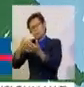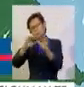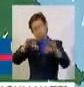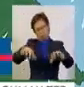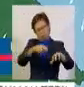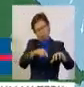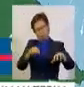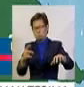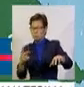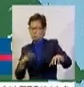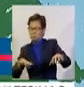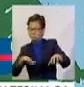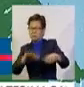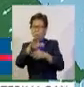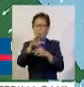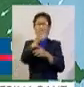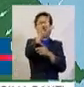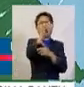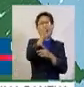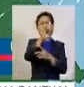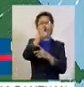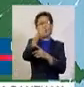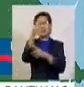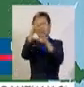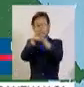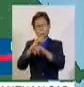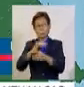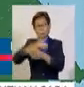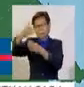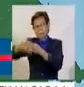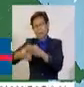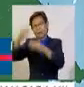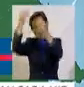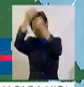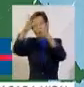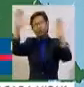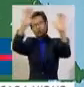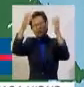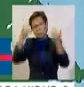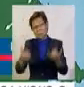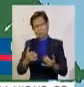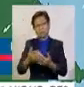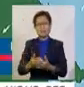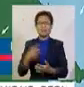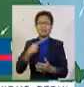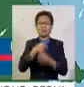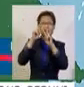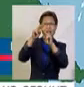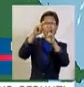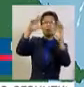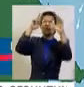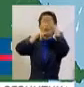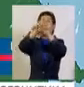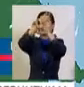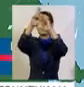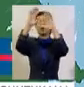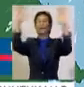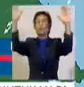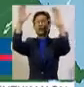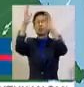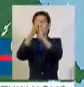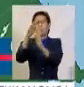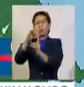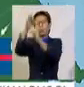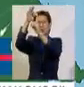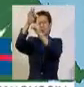melibatkan bahagian Limbang Sarawak. Sekian saja info cuaca untuk kali ini. Sebelum berpisah, kita lihat ramalan cuaca bagi bandar-bandar utama di seluruh